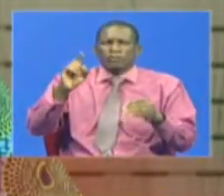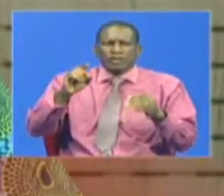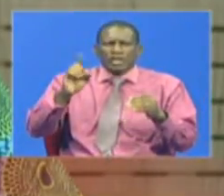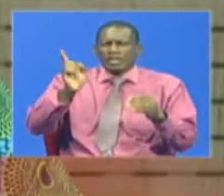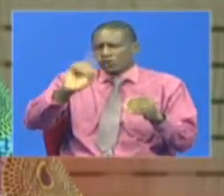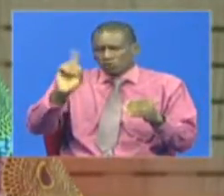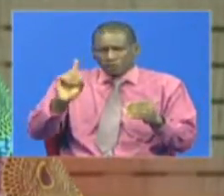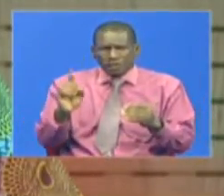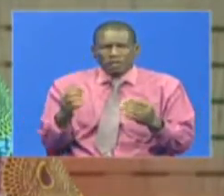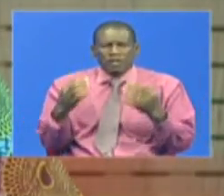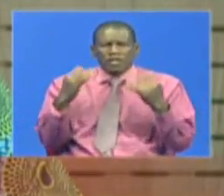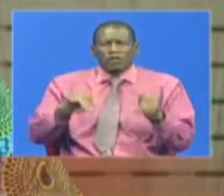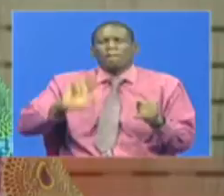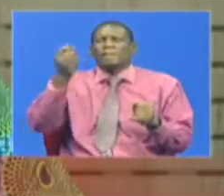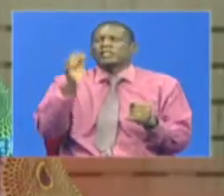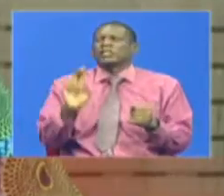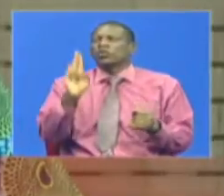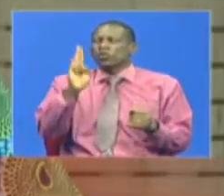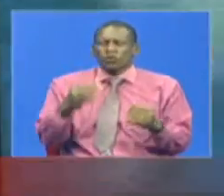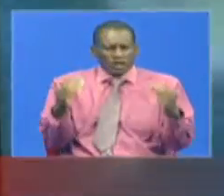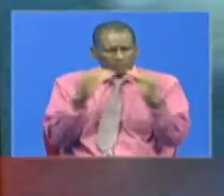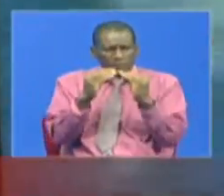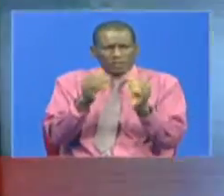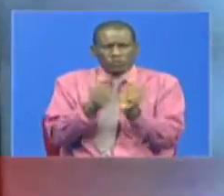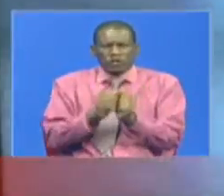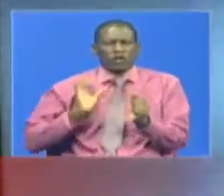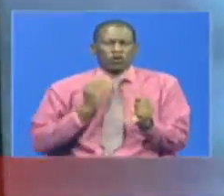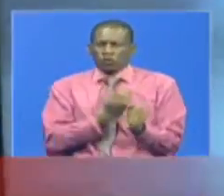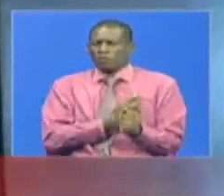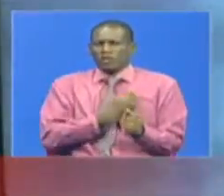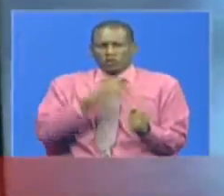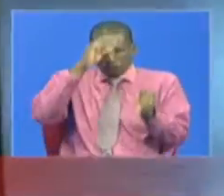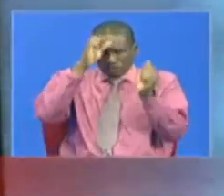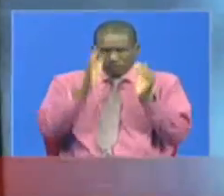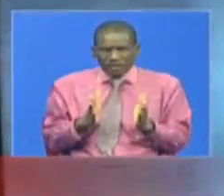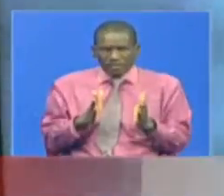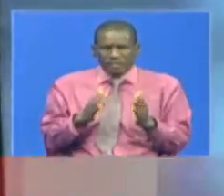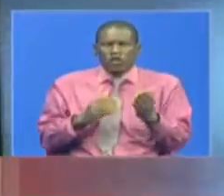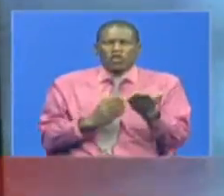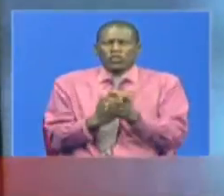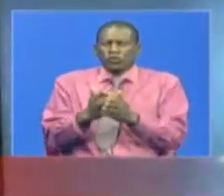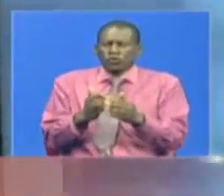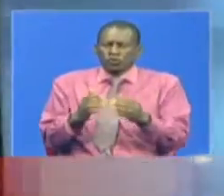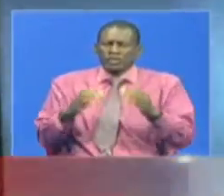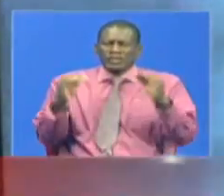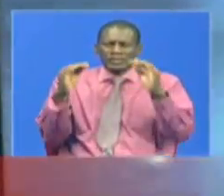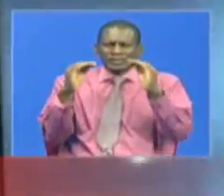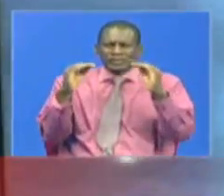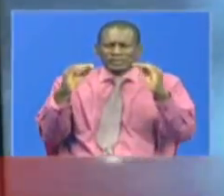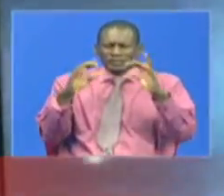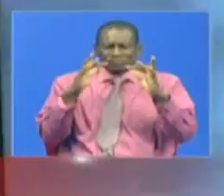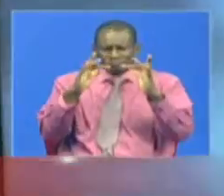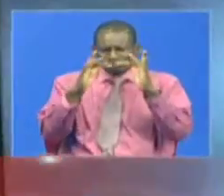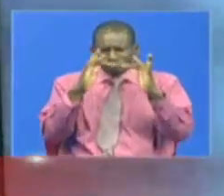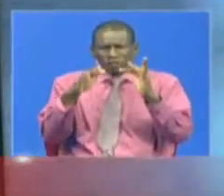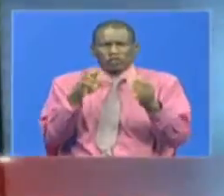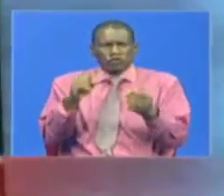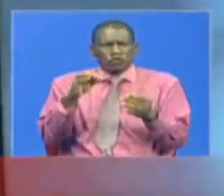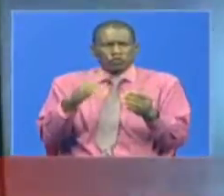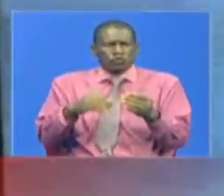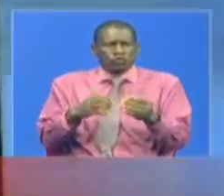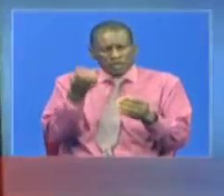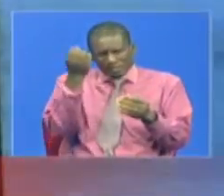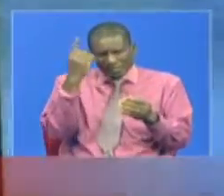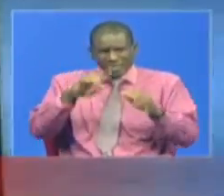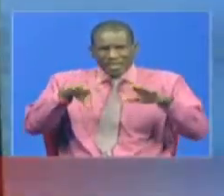Metropolitan, Rais Kenyatta amekutana na baraza la magavana kwa njia ya teknolojia ili kupata ufahamu wa uwezo wa kaunti kukabiliana